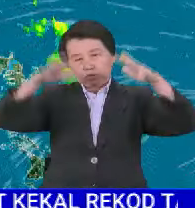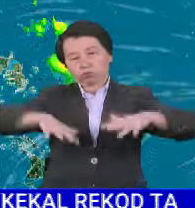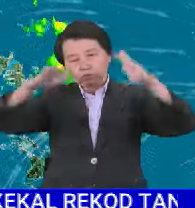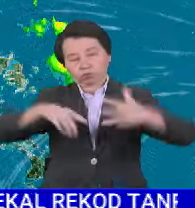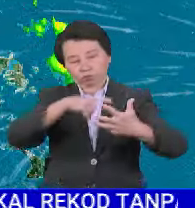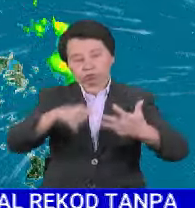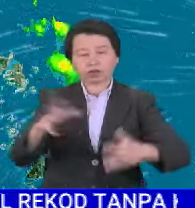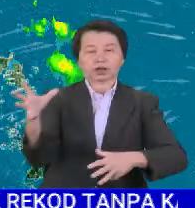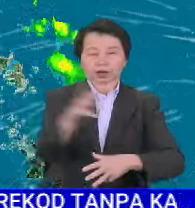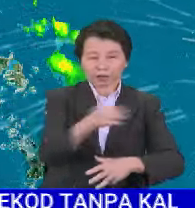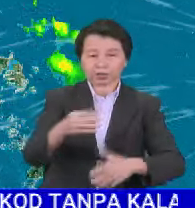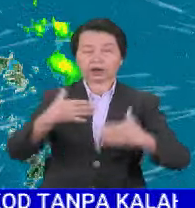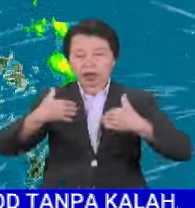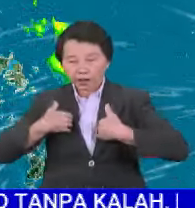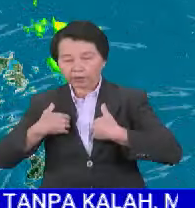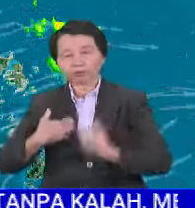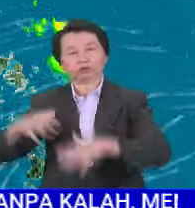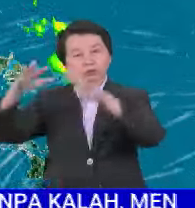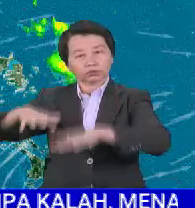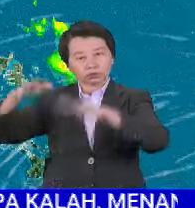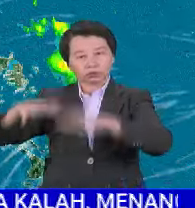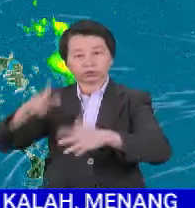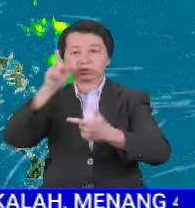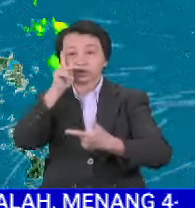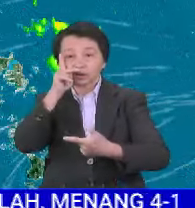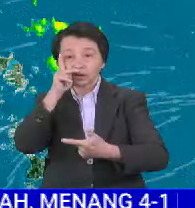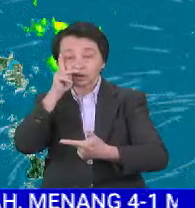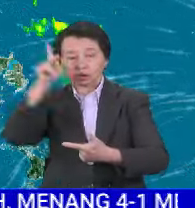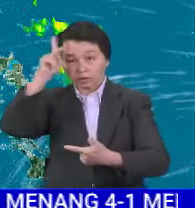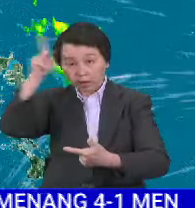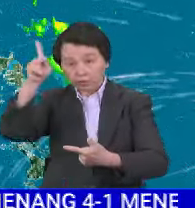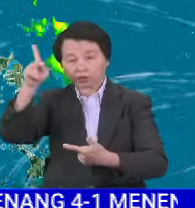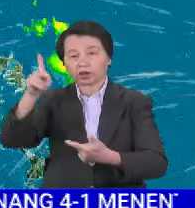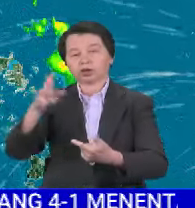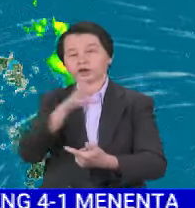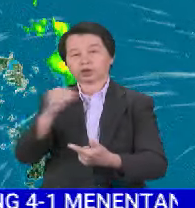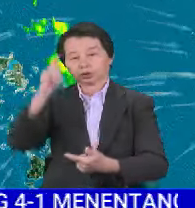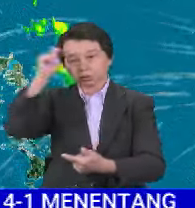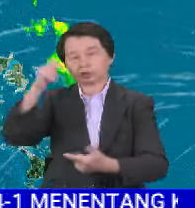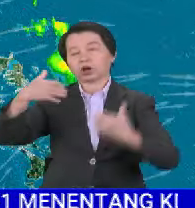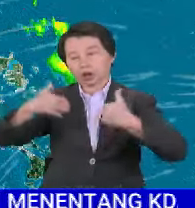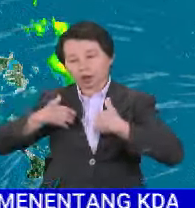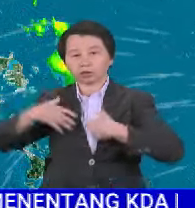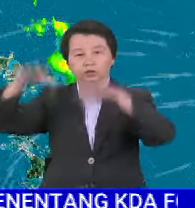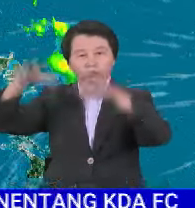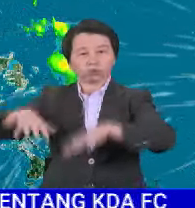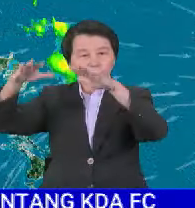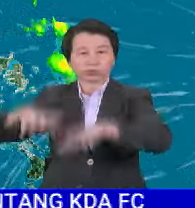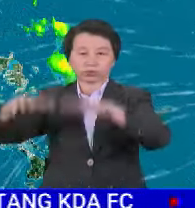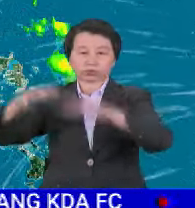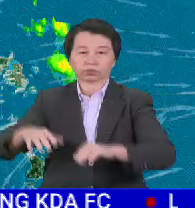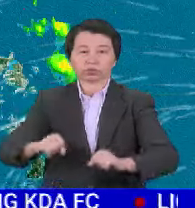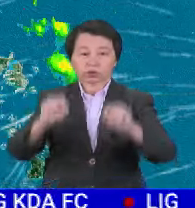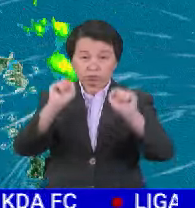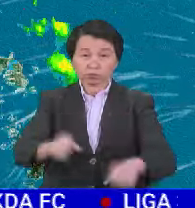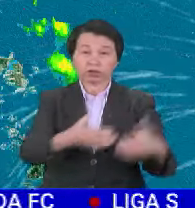turut dilihat di satu dua tempat melibatkan kawasan di sekitar negeri Kedah, negeri Kelantan dan juga negeri Terengganu. Keadaan hujan ini dijangka